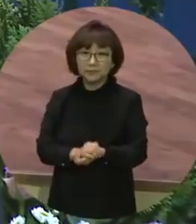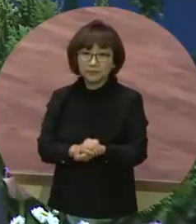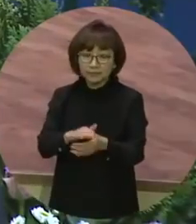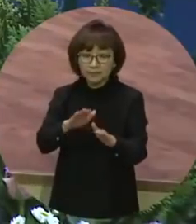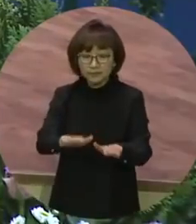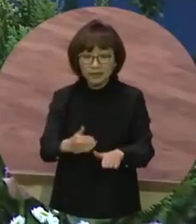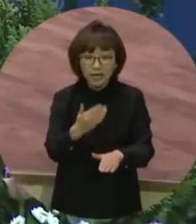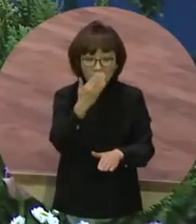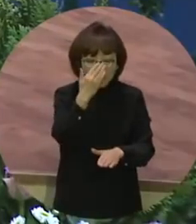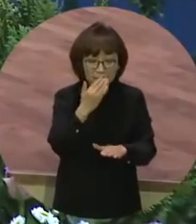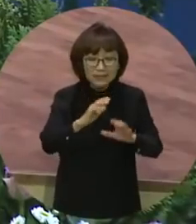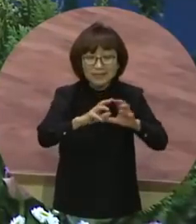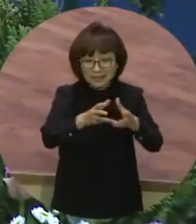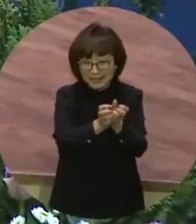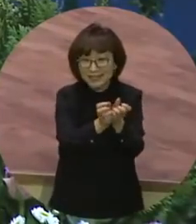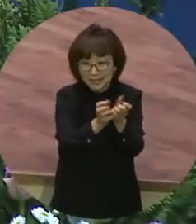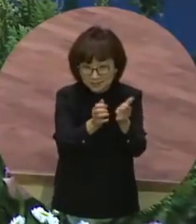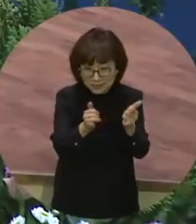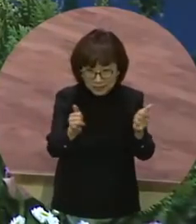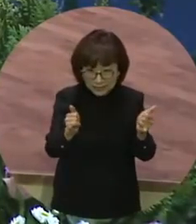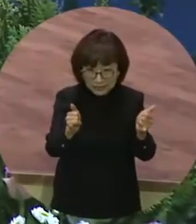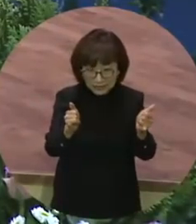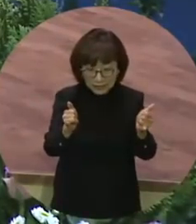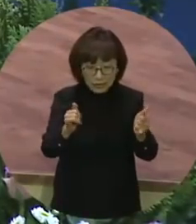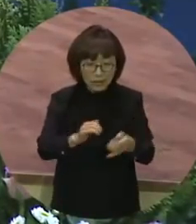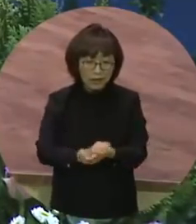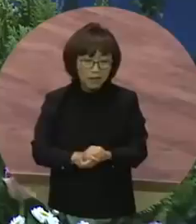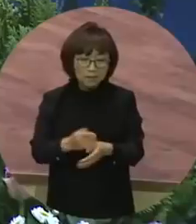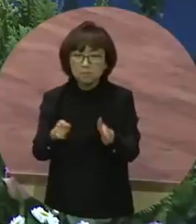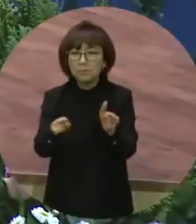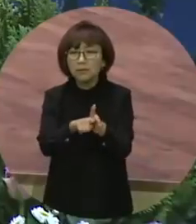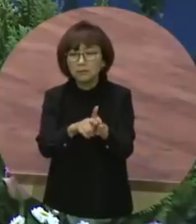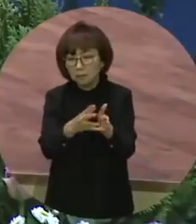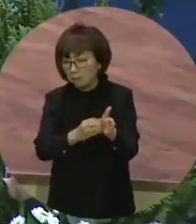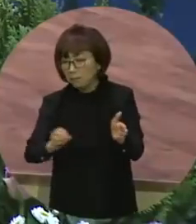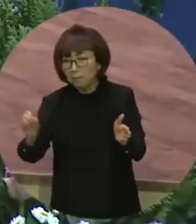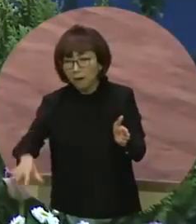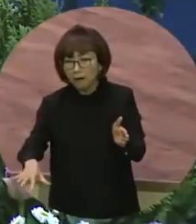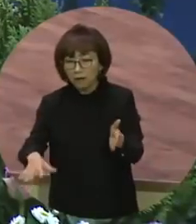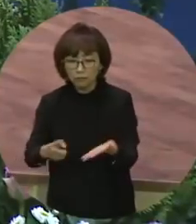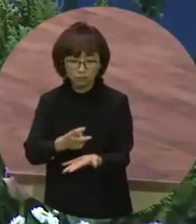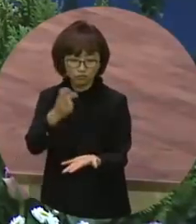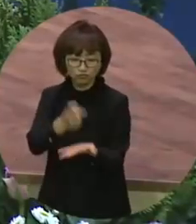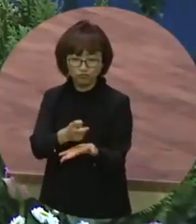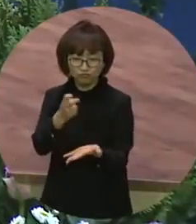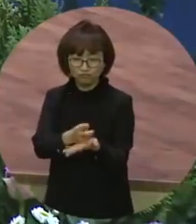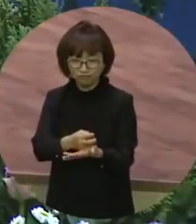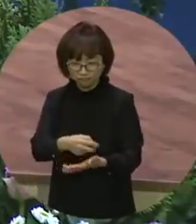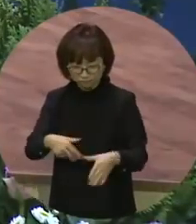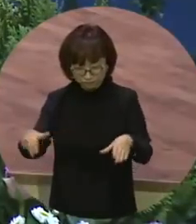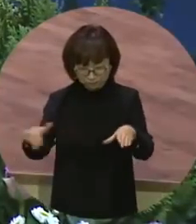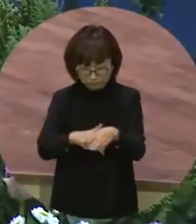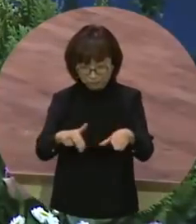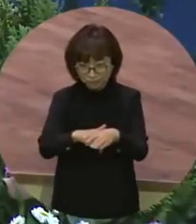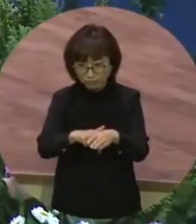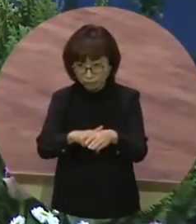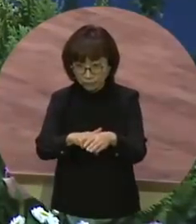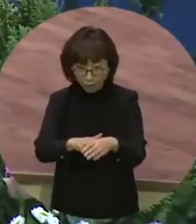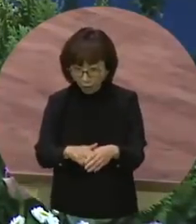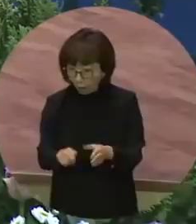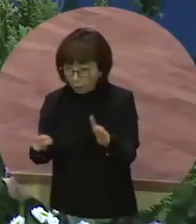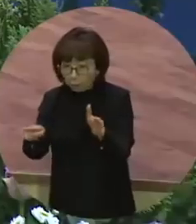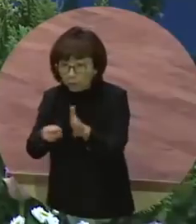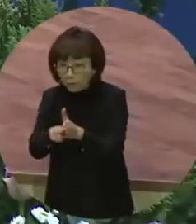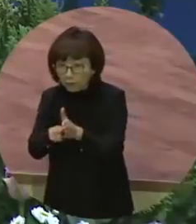이스라엘 백성들의 눈을 가려서 율법과 종교생활에 빠지게 만들었어요. 율법과 종교생활이 믿음으로 구원 받는데